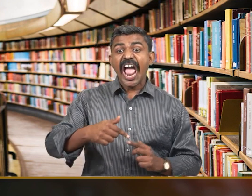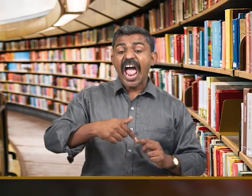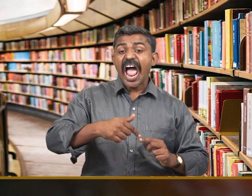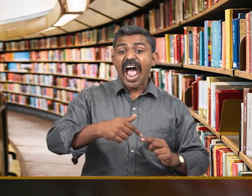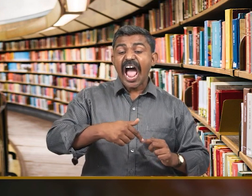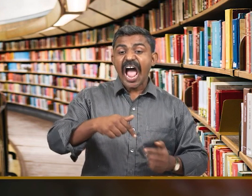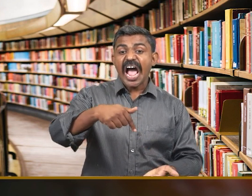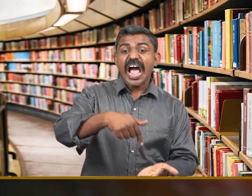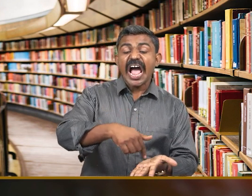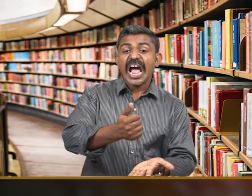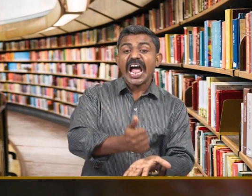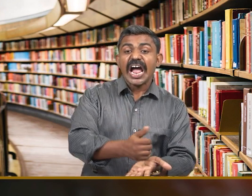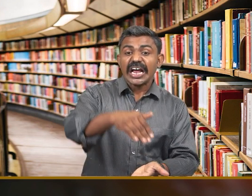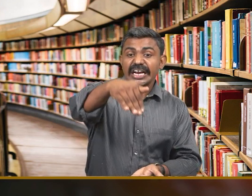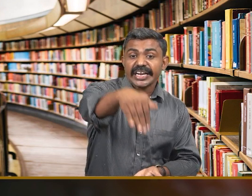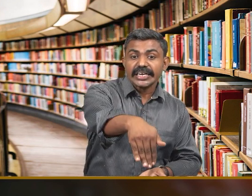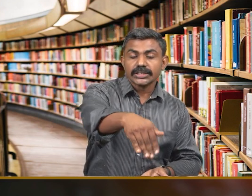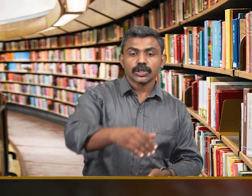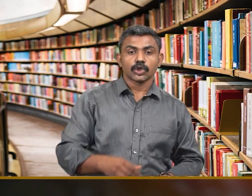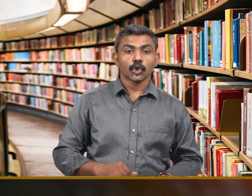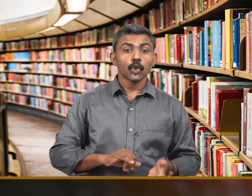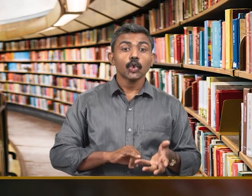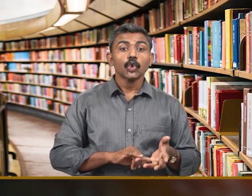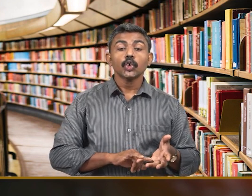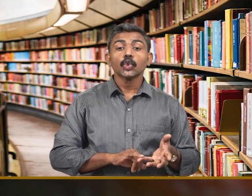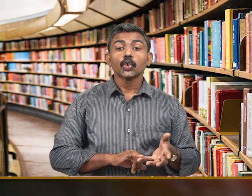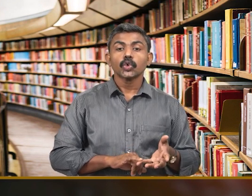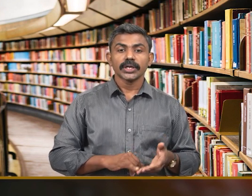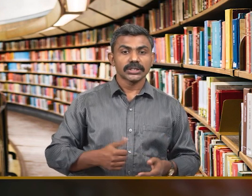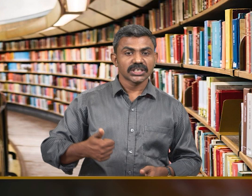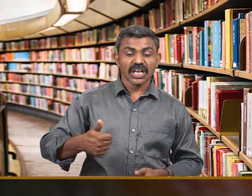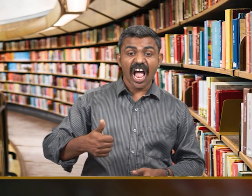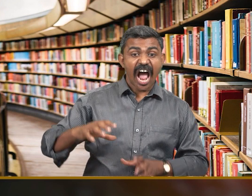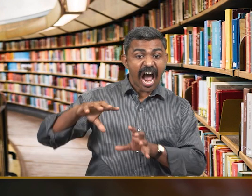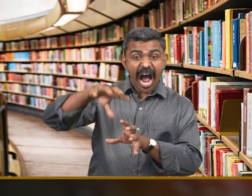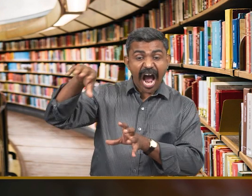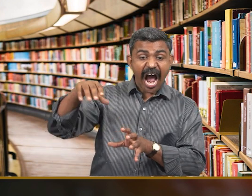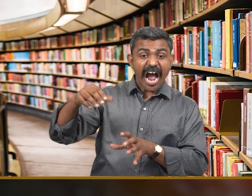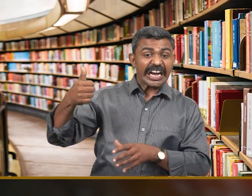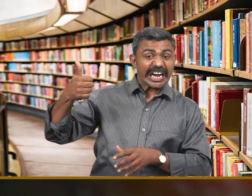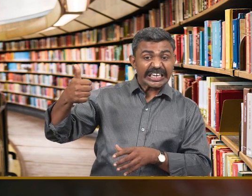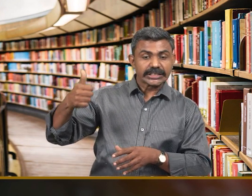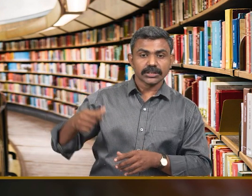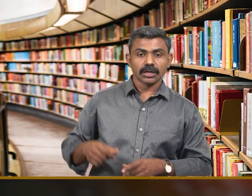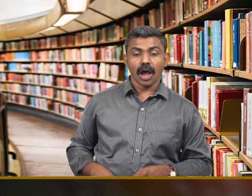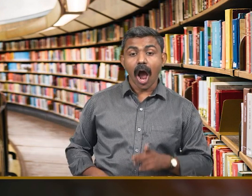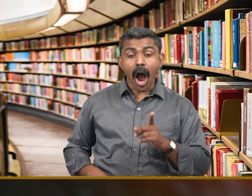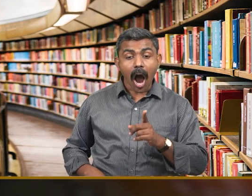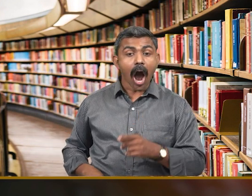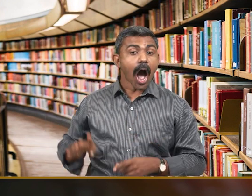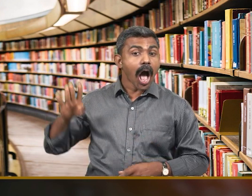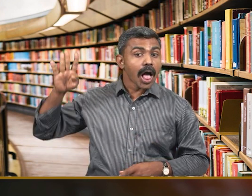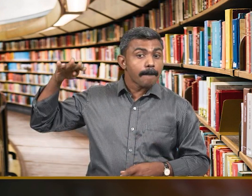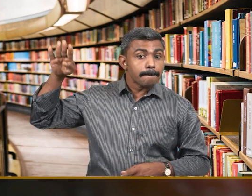இத்தாலியில் சோசியலிஸ்ட்டுகள் சோசியலிஸ்ட் கட்சிங்கிறது இத்தாலியில் ஒரு ஒரு பெரிய கட்சி. அவங்க என்ன பண்ணா 1919 ஒரு